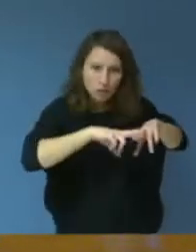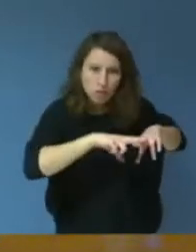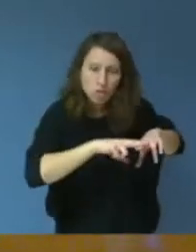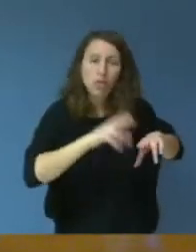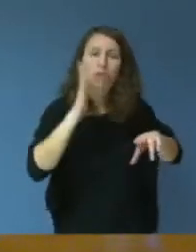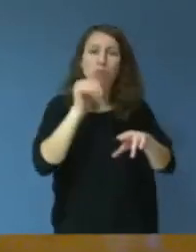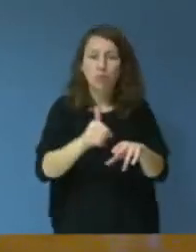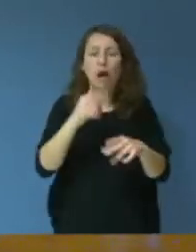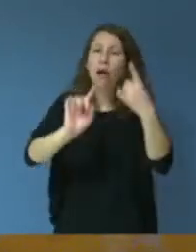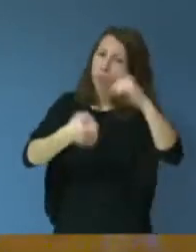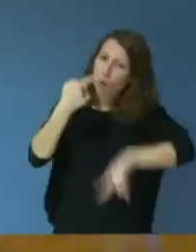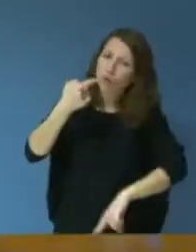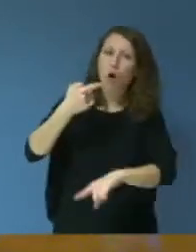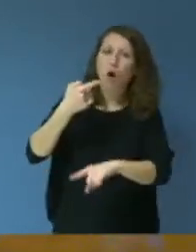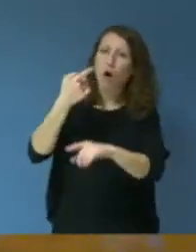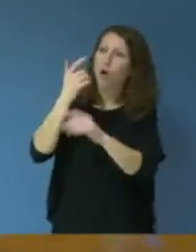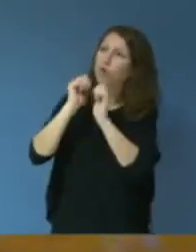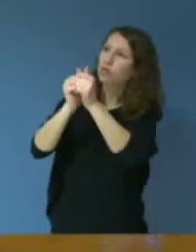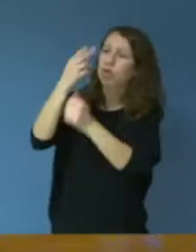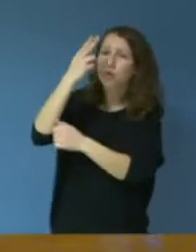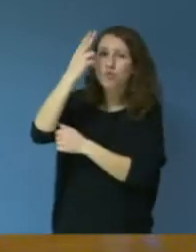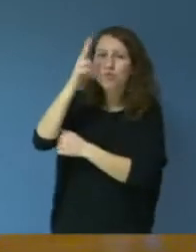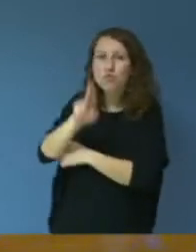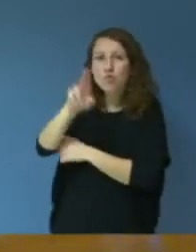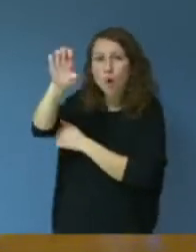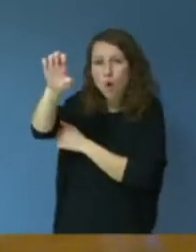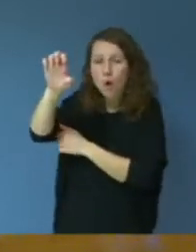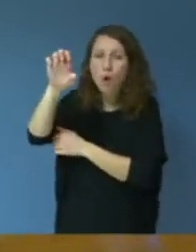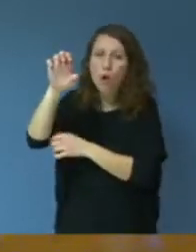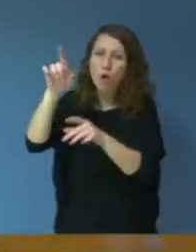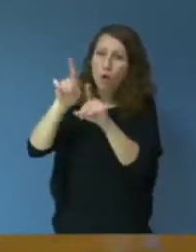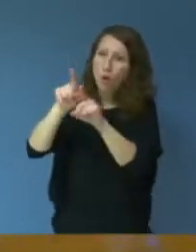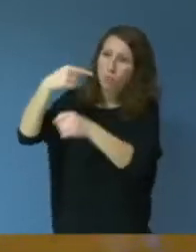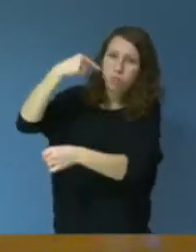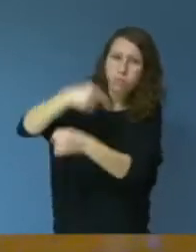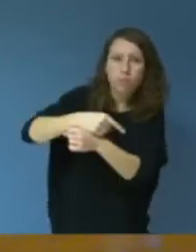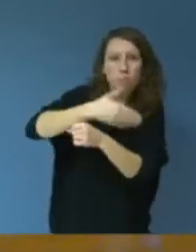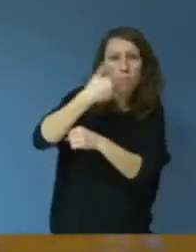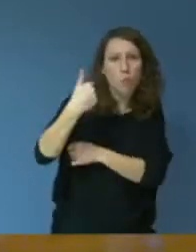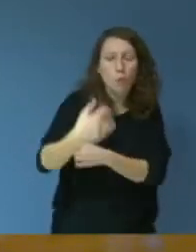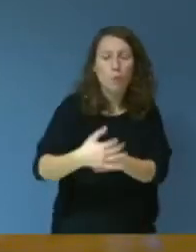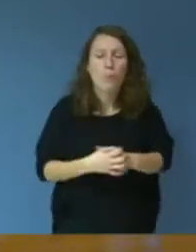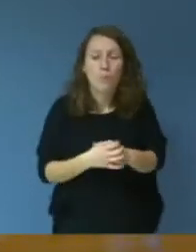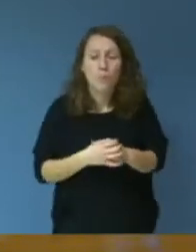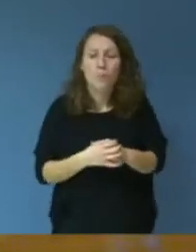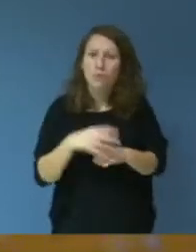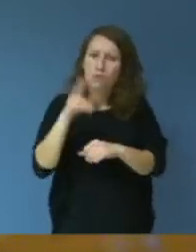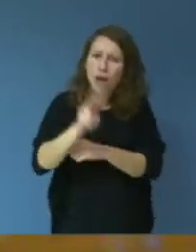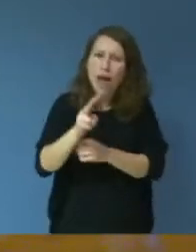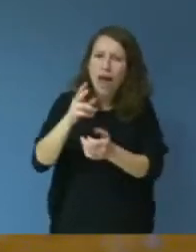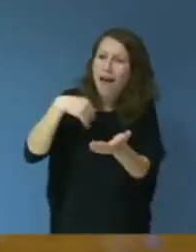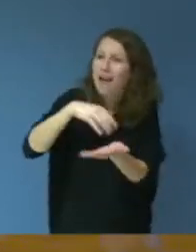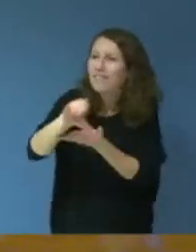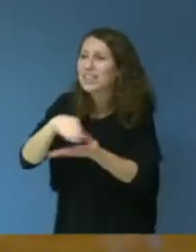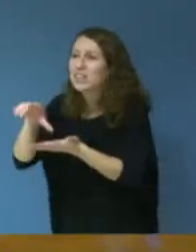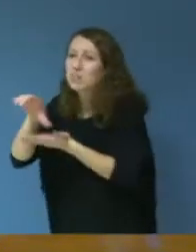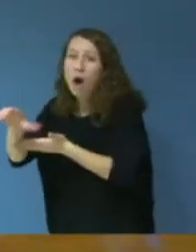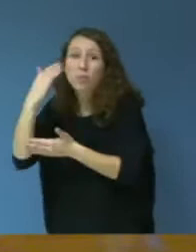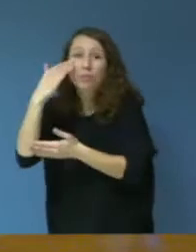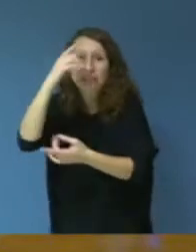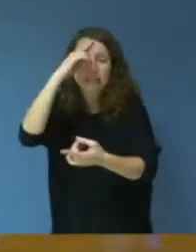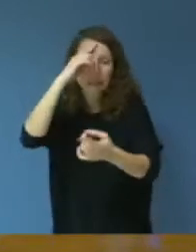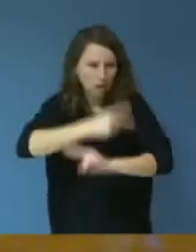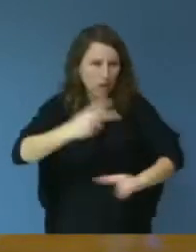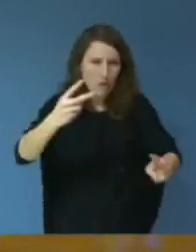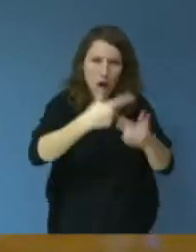par l'Union européenne. Je pense en fait qu'il serait prudent de réduire certains programmes d'investissement quand ils n'impactent pas directement l'économie locale, ou du